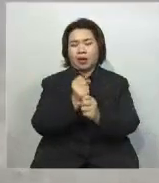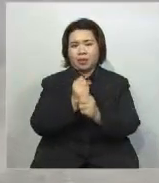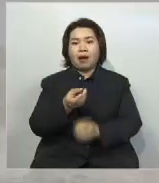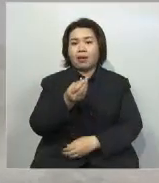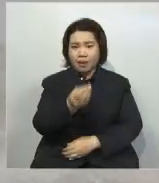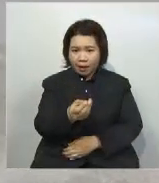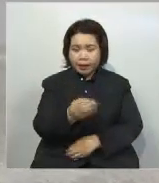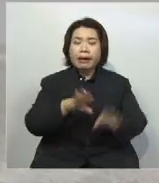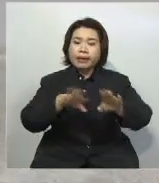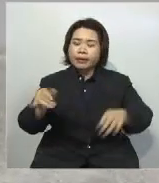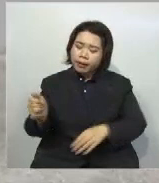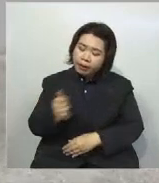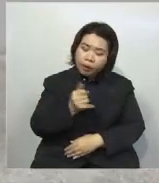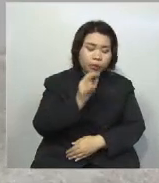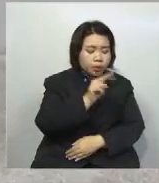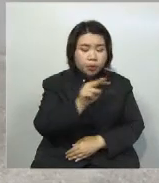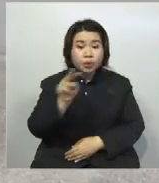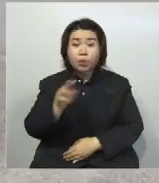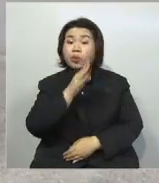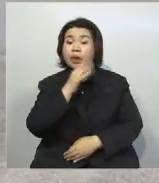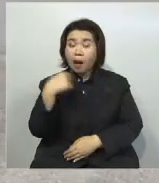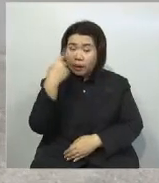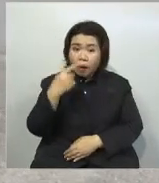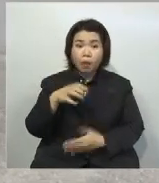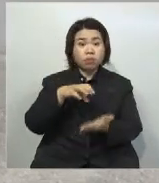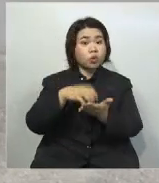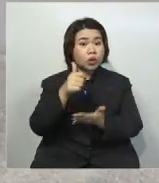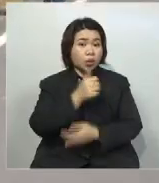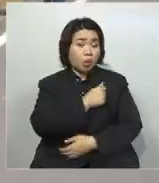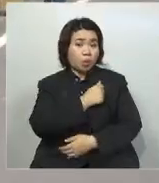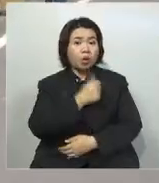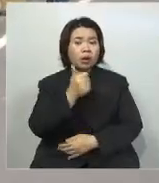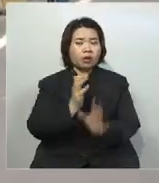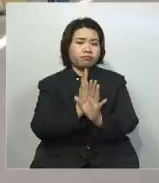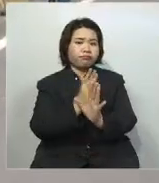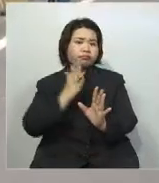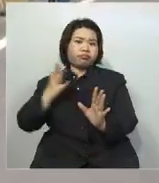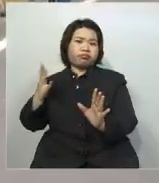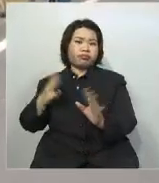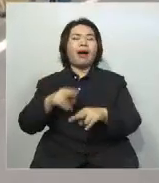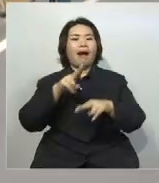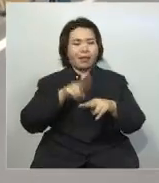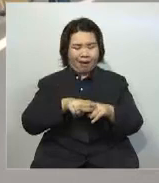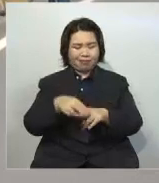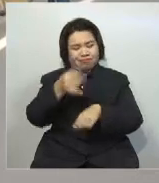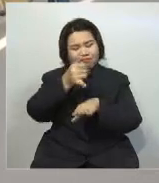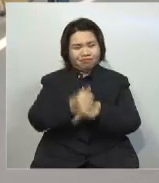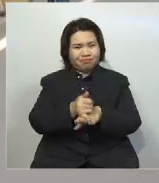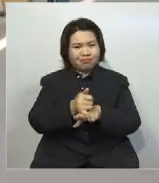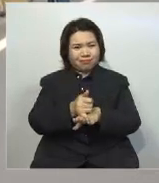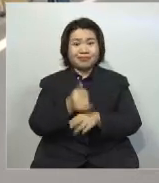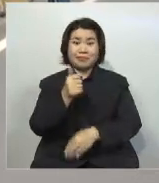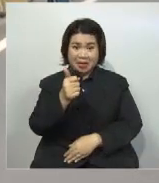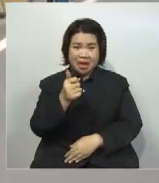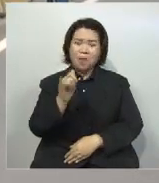ท่านนายกให้เด็กๆเนี่ยเข้าไปดูถ้าใครโอกาสดีมีความอดทนหน่อยต่อแถวหน่อยก็ได้นั่งเก้าอี้ท่านนายกด้